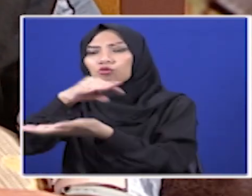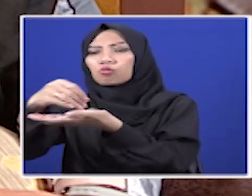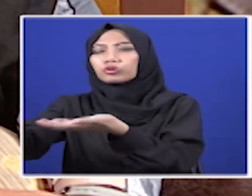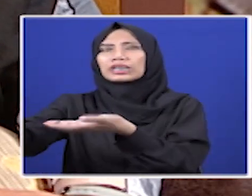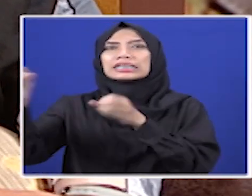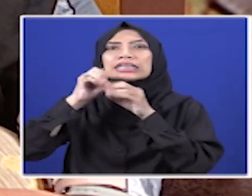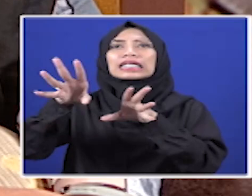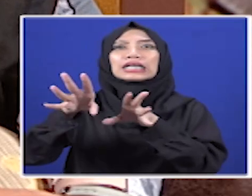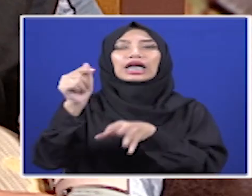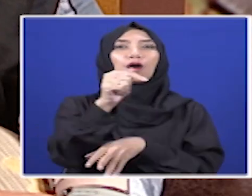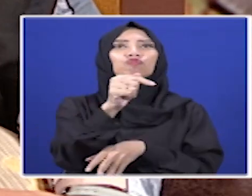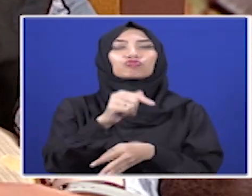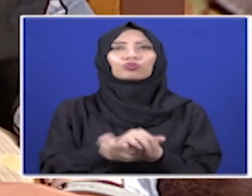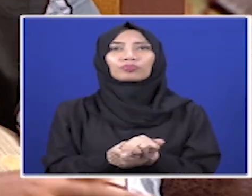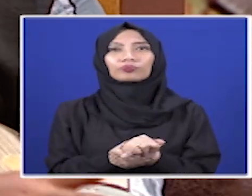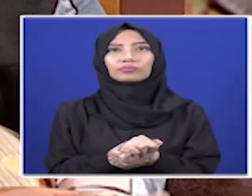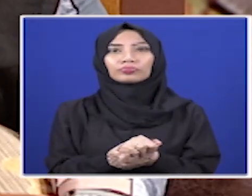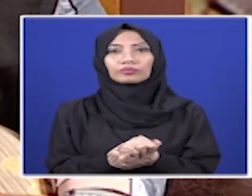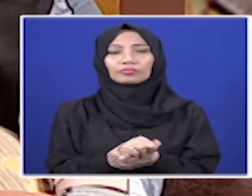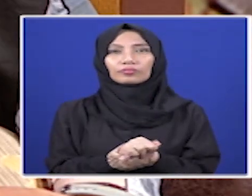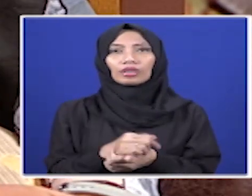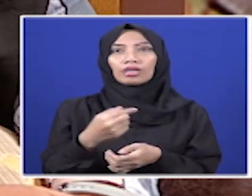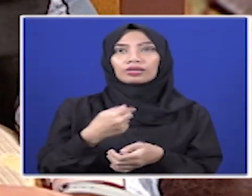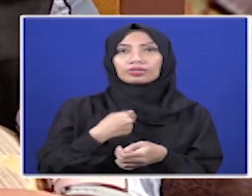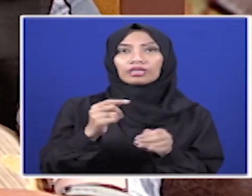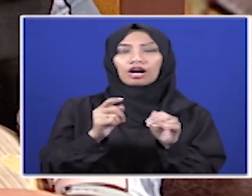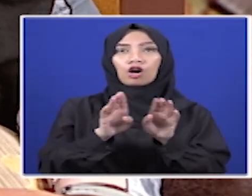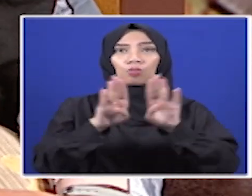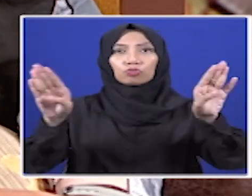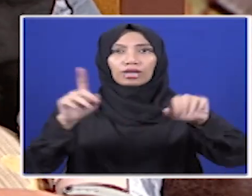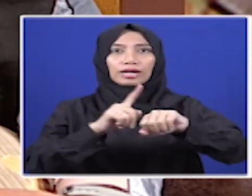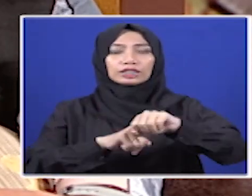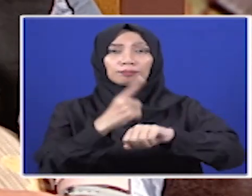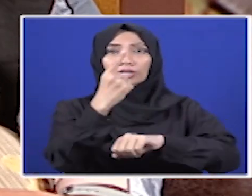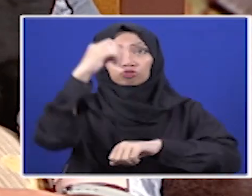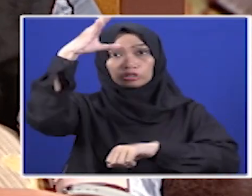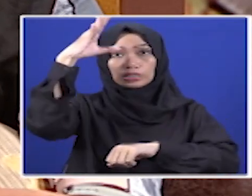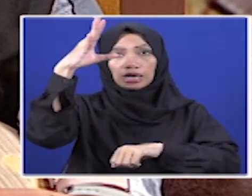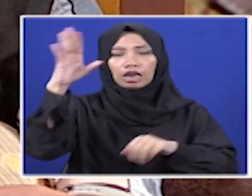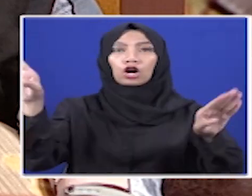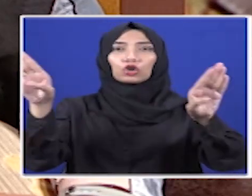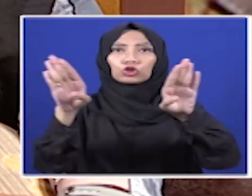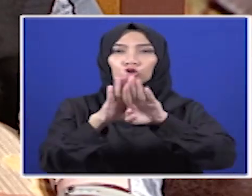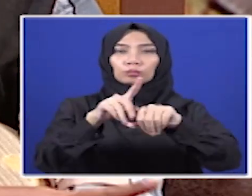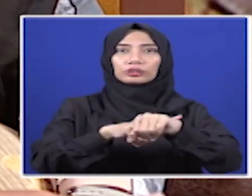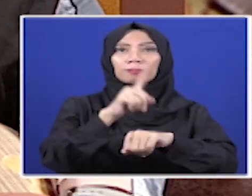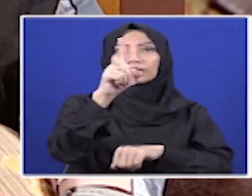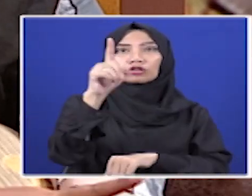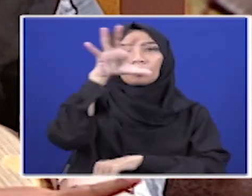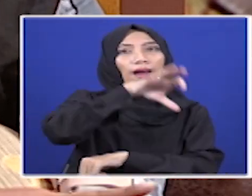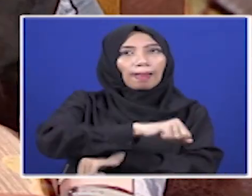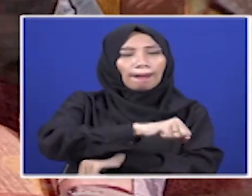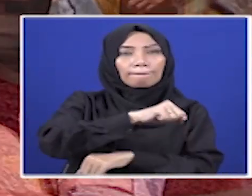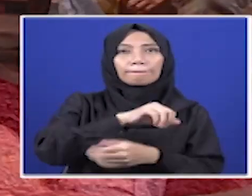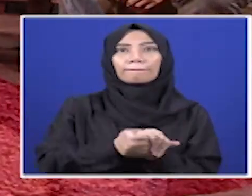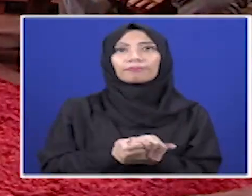hari itu jam 1 tutupnya pun jam 1 malam biasanya itu dapat penglaris jam 2an itu